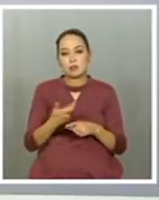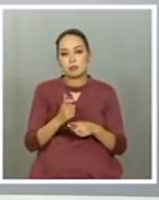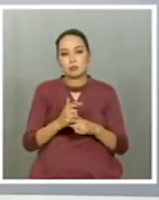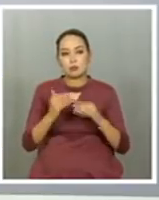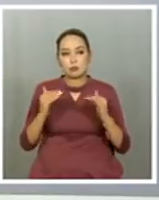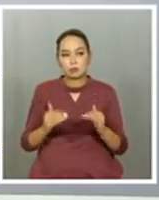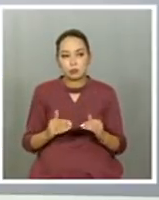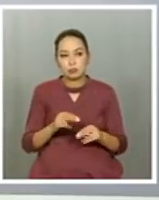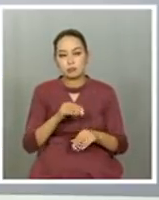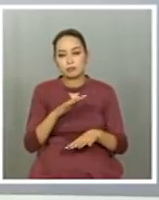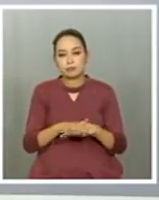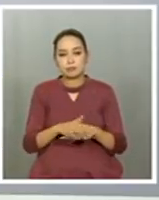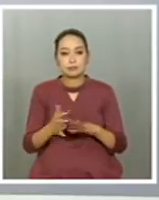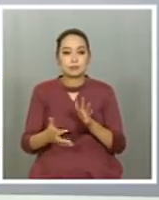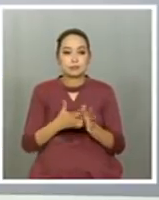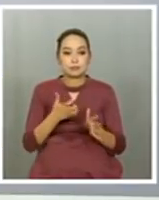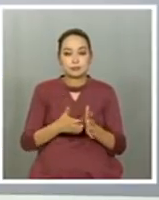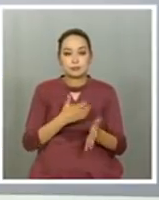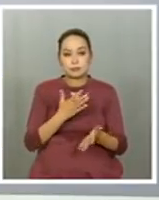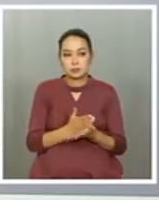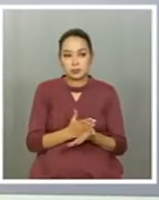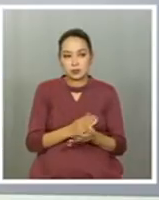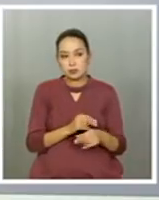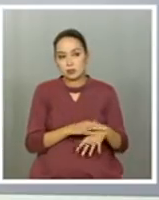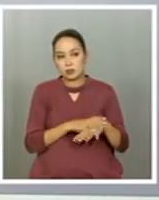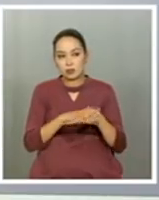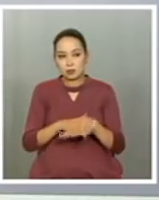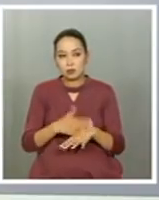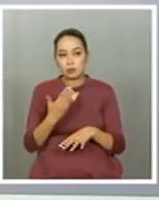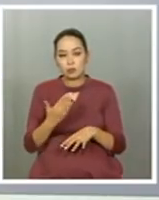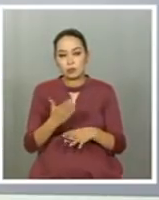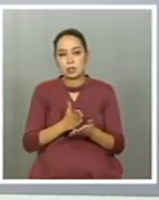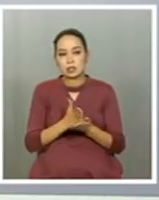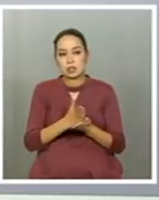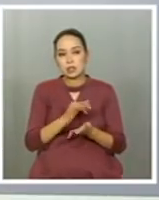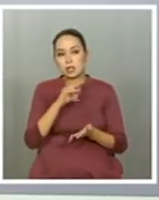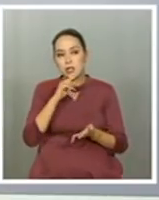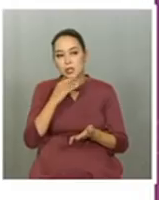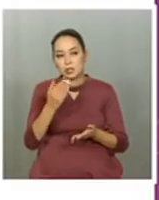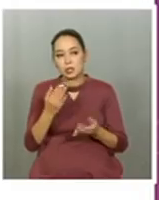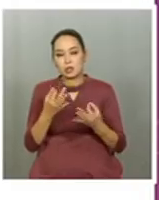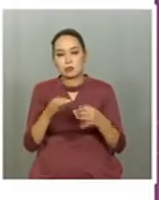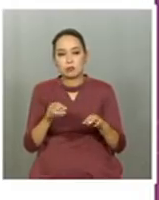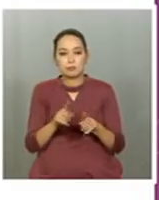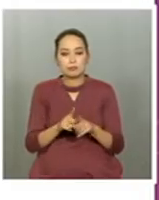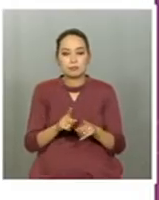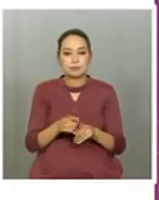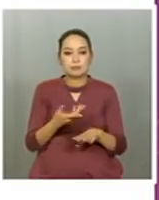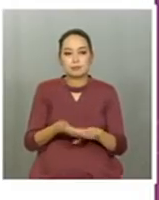тапшылығы байқалады ол мемлекеттерде және олардың саяси экономикалық тәуелділіктері басым. Яғни